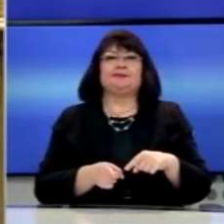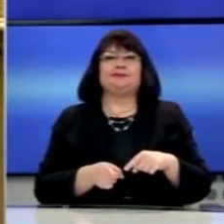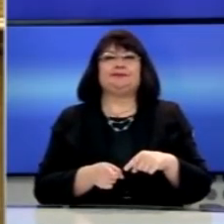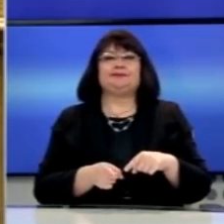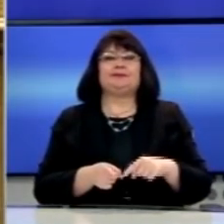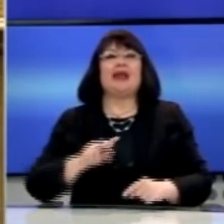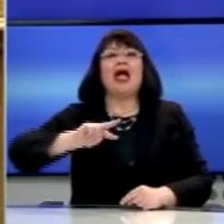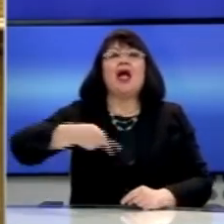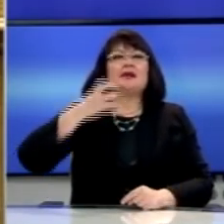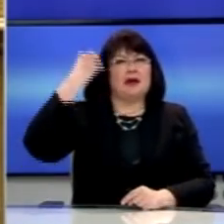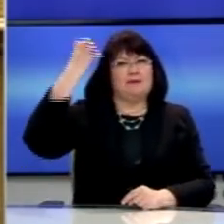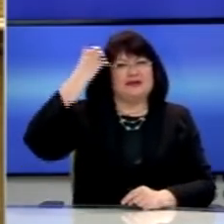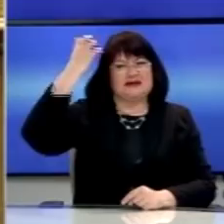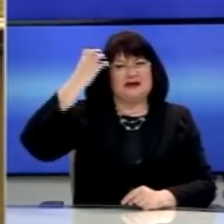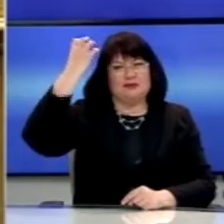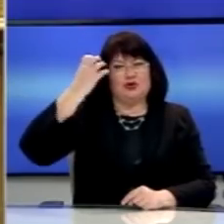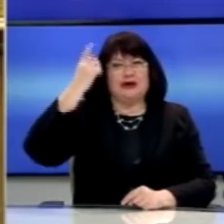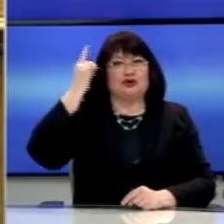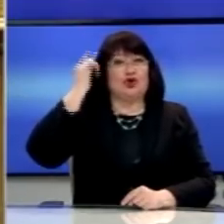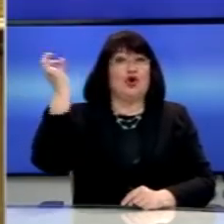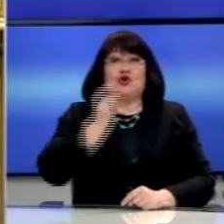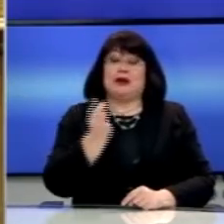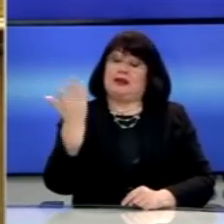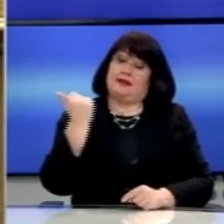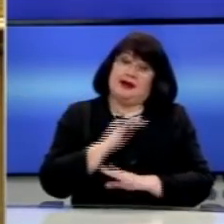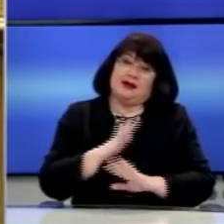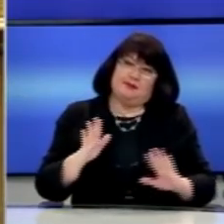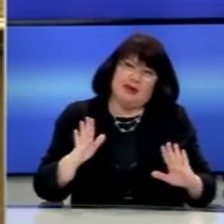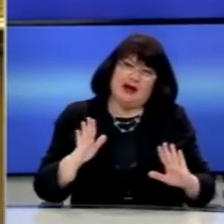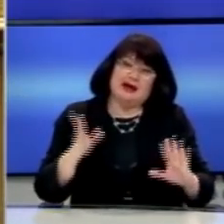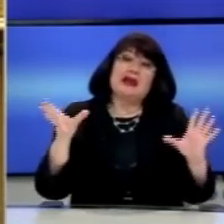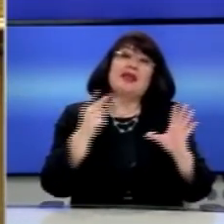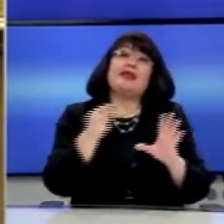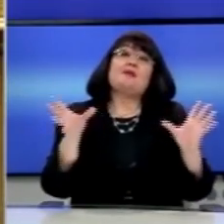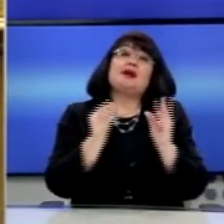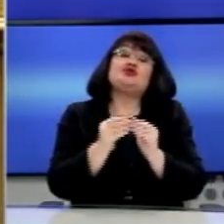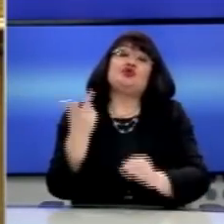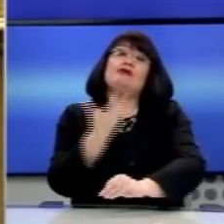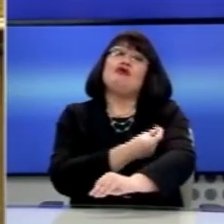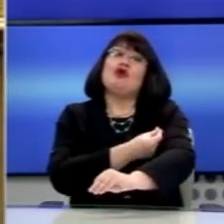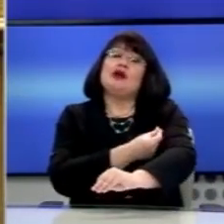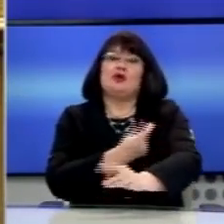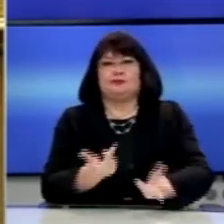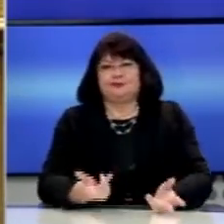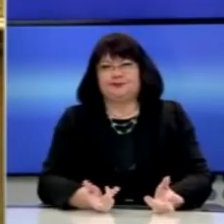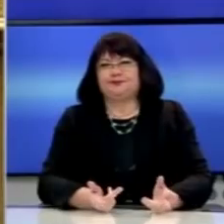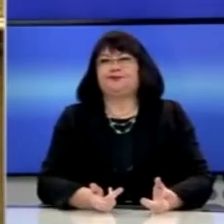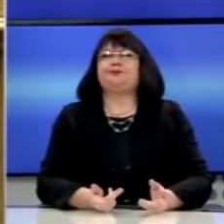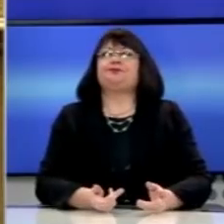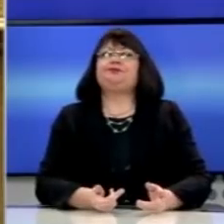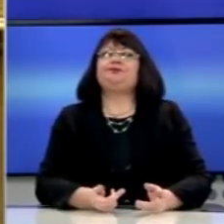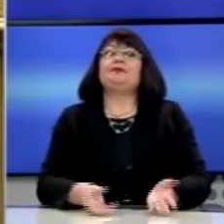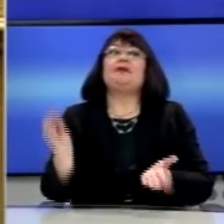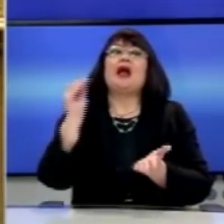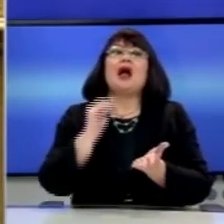τις αντιεπιστημονικές και ανορθολογικές αντιλήψεις γύρω από τα εμβόλια. Τροφοδοτεί ακόμα